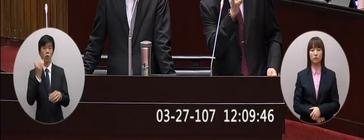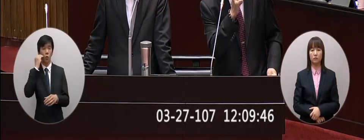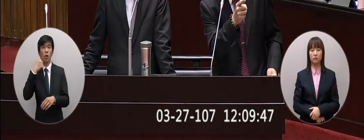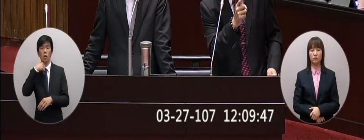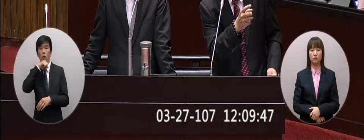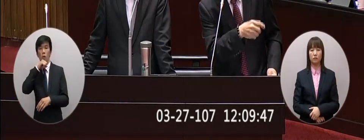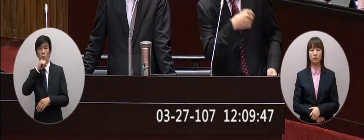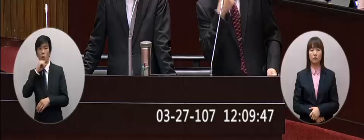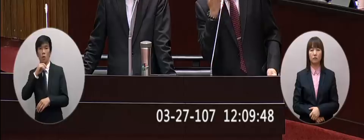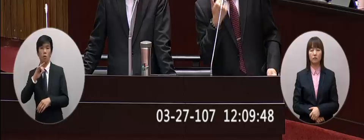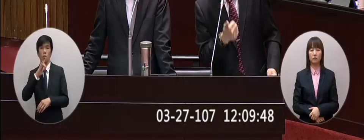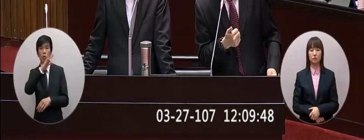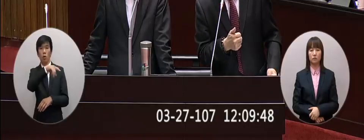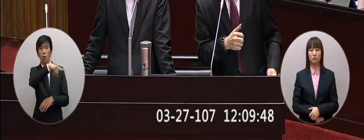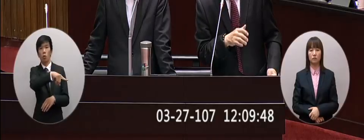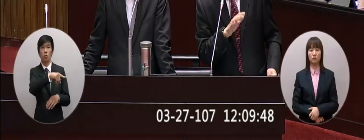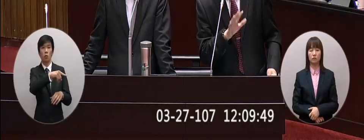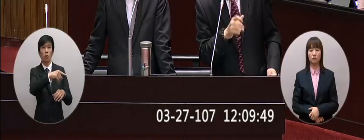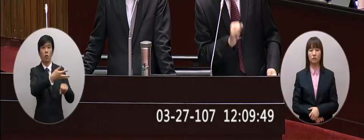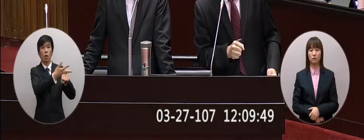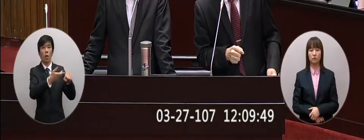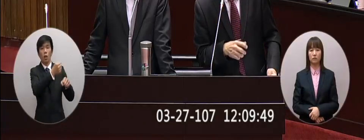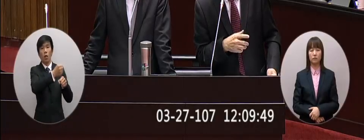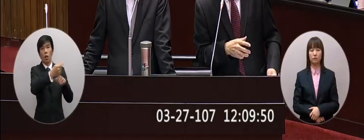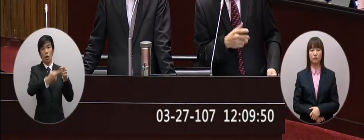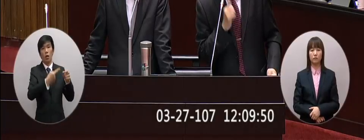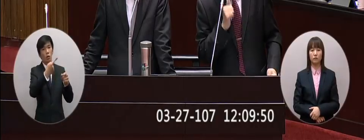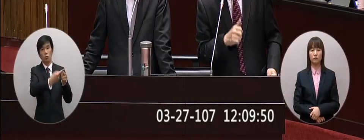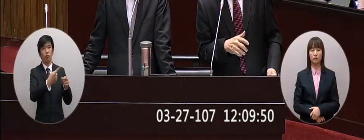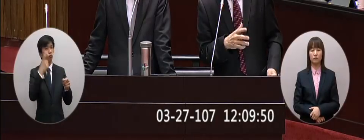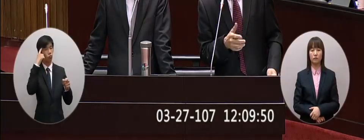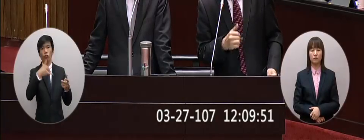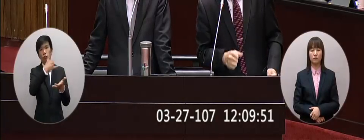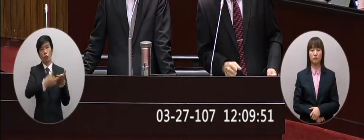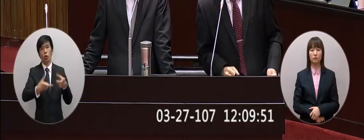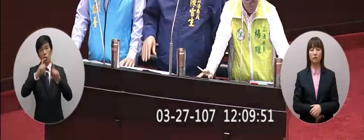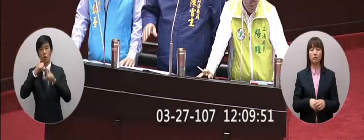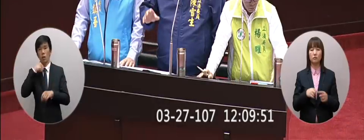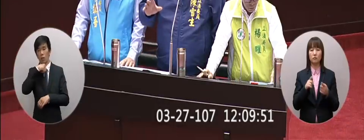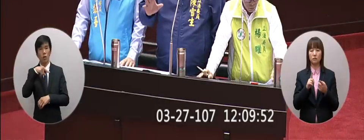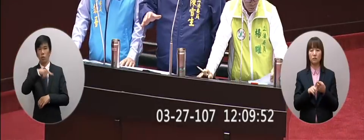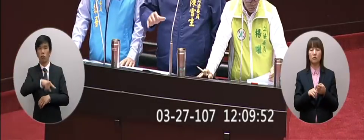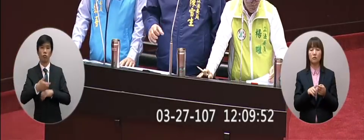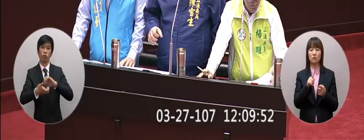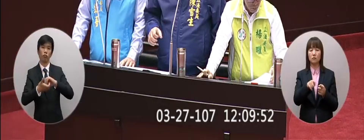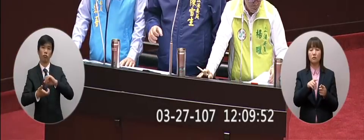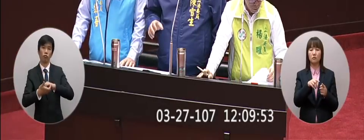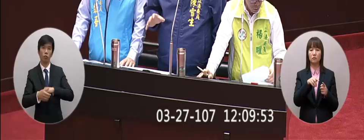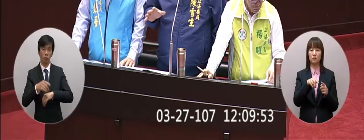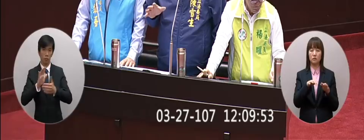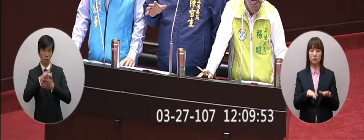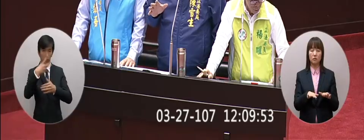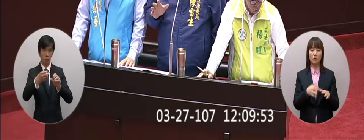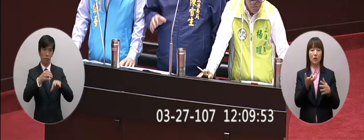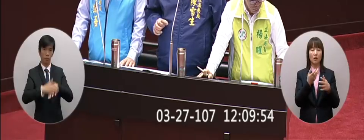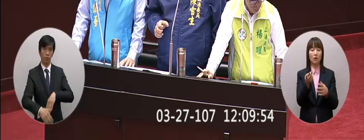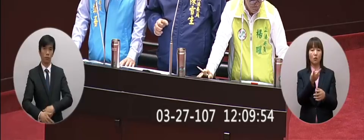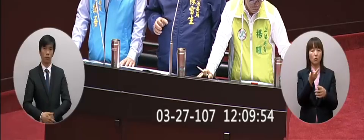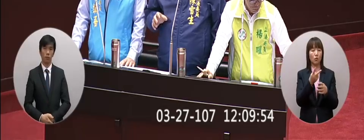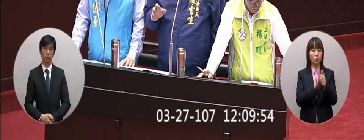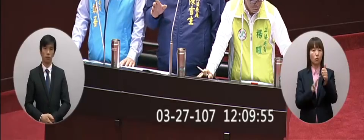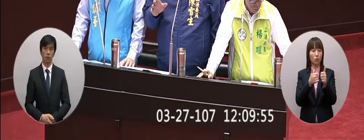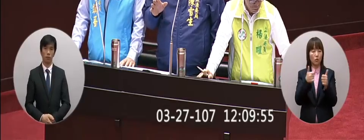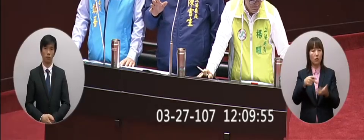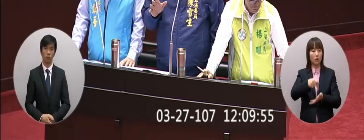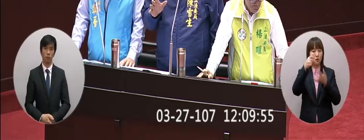呢，去待了一年以后又会回来了，那这个不稳定，这个我们 院长部长 在讨论。 这里面呢，刚才两位杨委